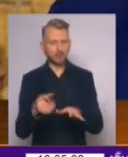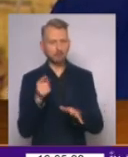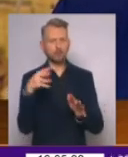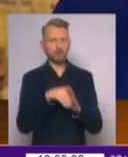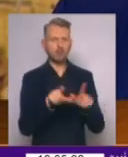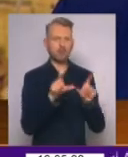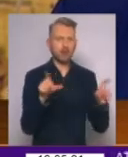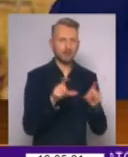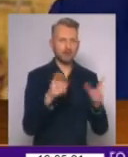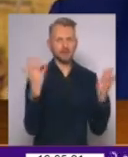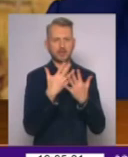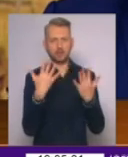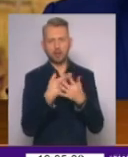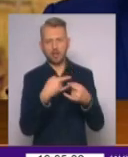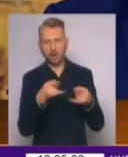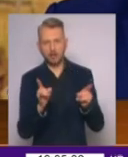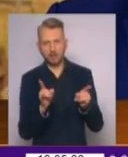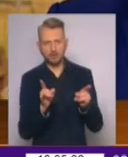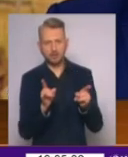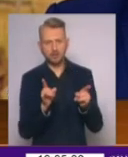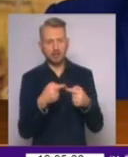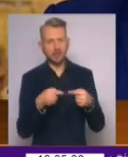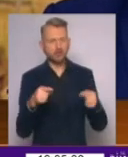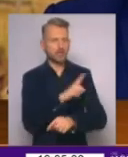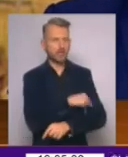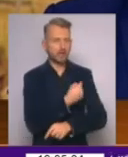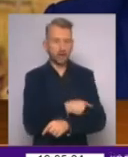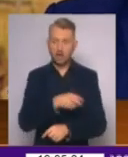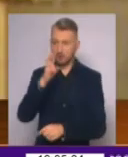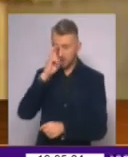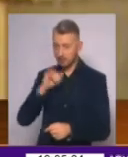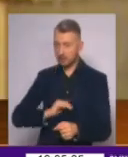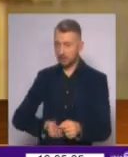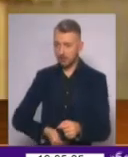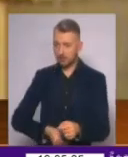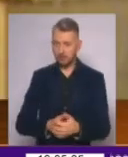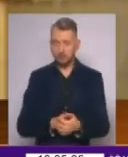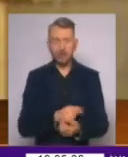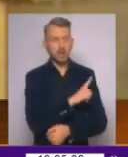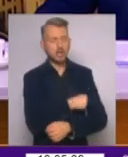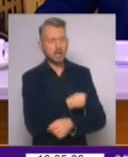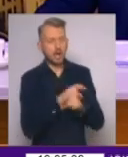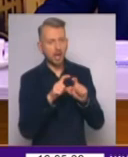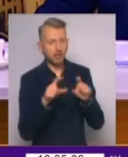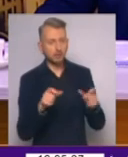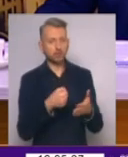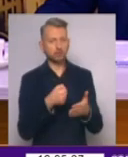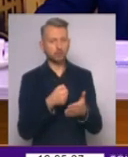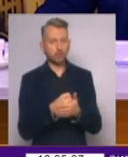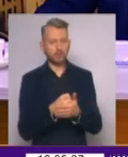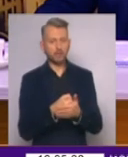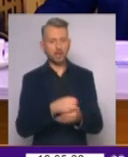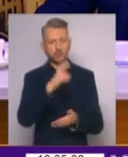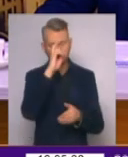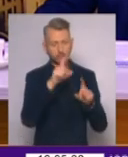магазинів, кінотеатрів, інших місць, лікарень, державних, так і приватних. Лікарень, до